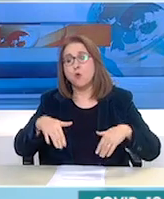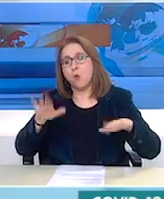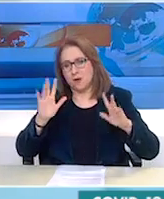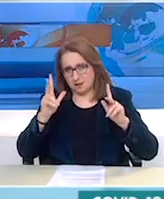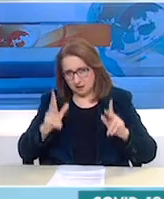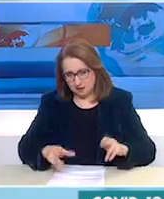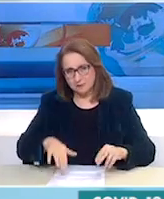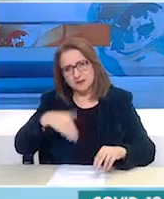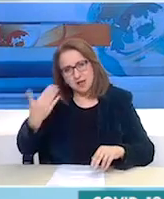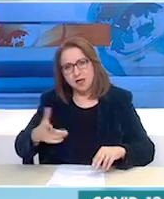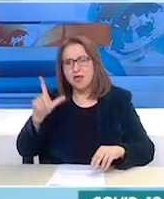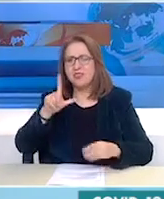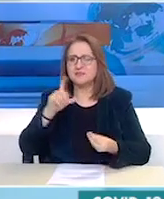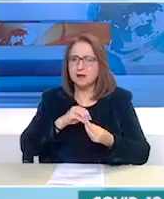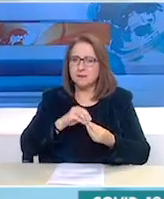το λόγο.